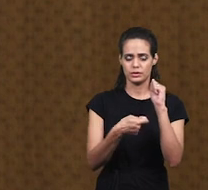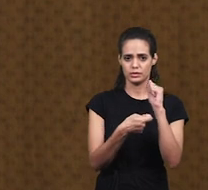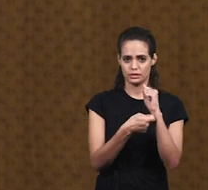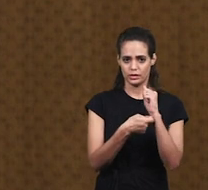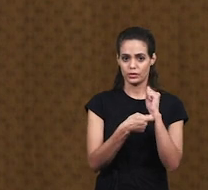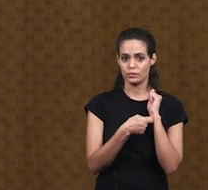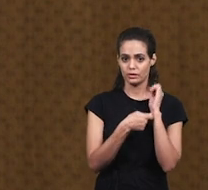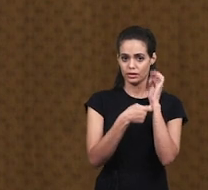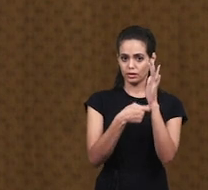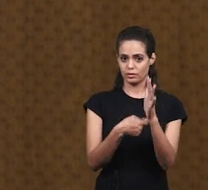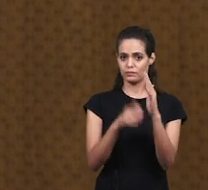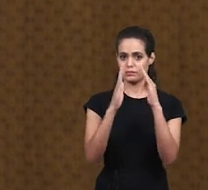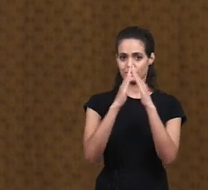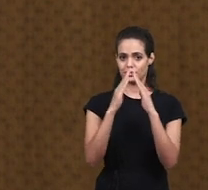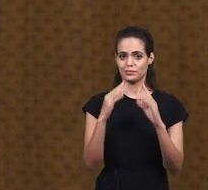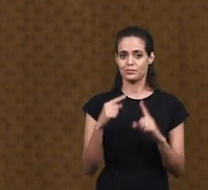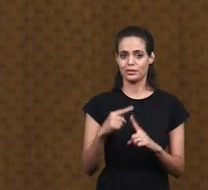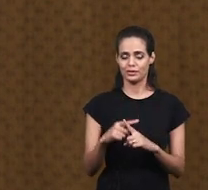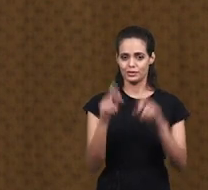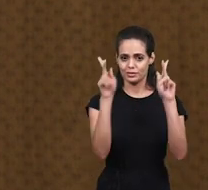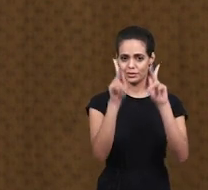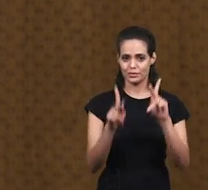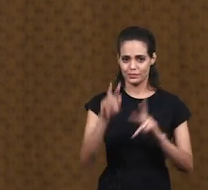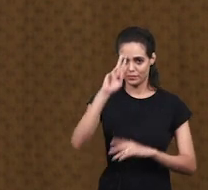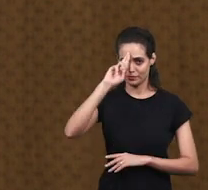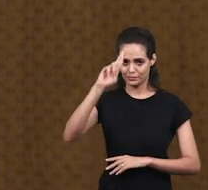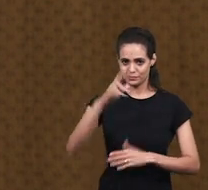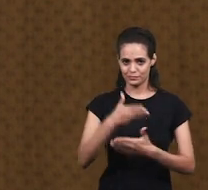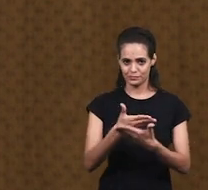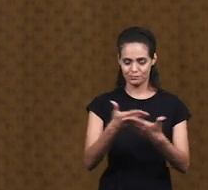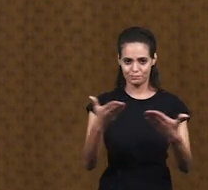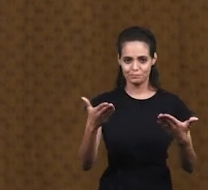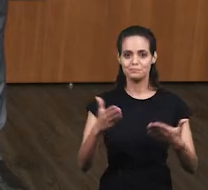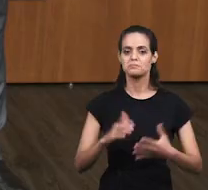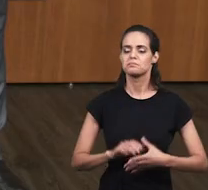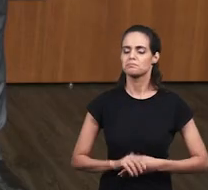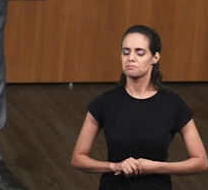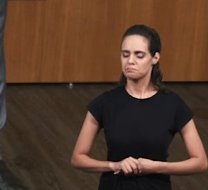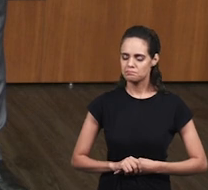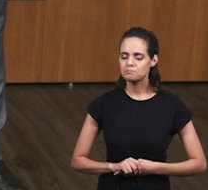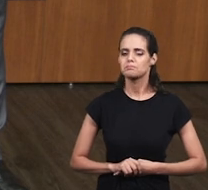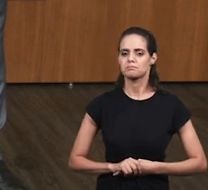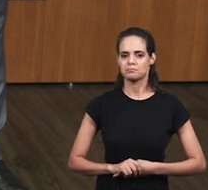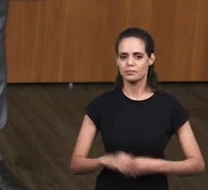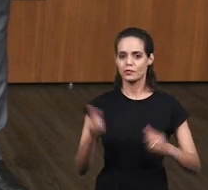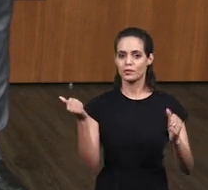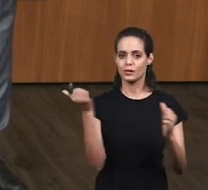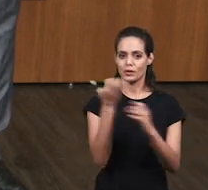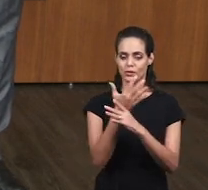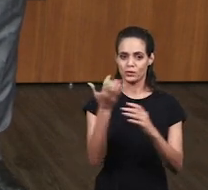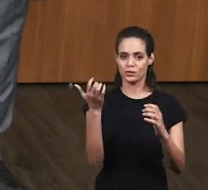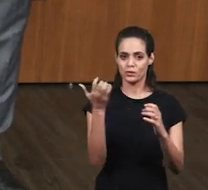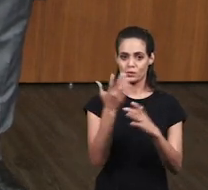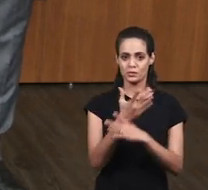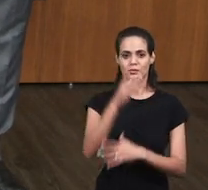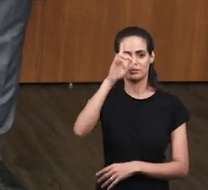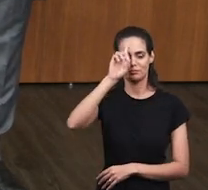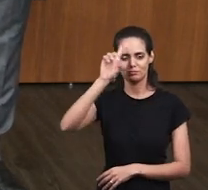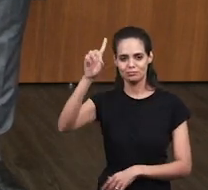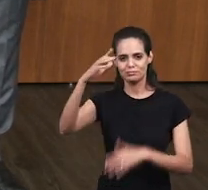paix du Seigneur, mes frères. Gloire à Dieu, gloire à Jésus. Nous remercions la participation du pasteur